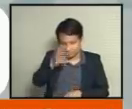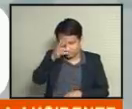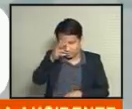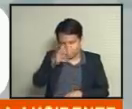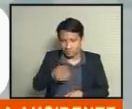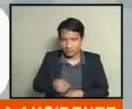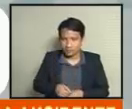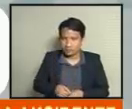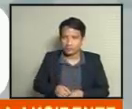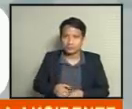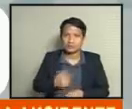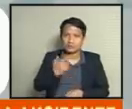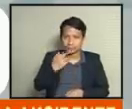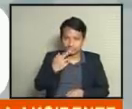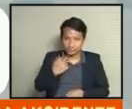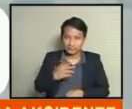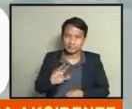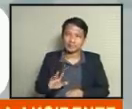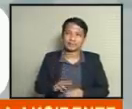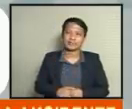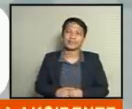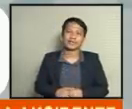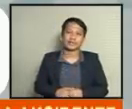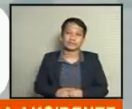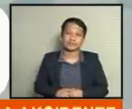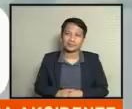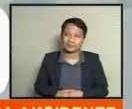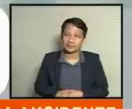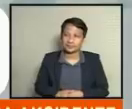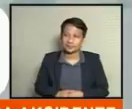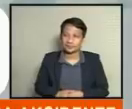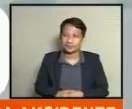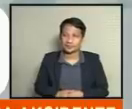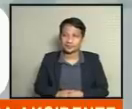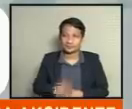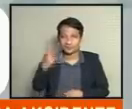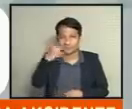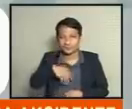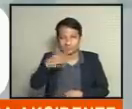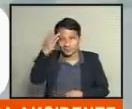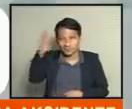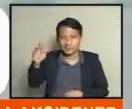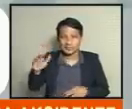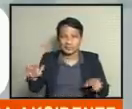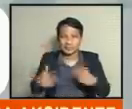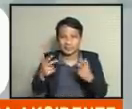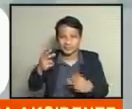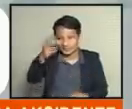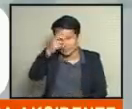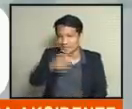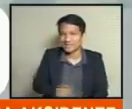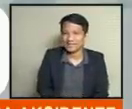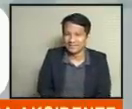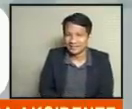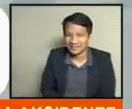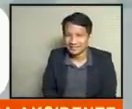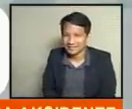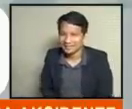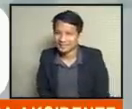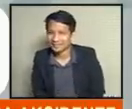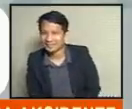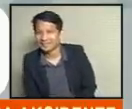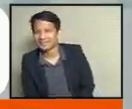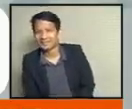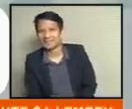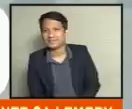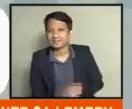ko lang po yung kulay. Oo. Ano bang pinakamagaling na manok? Hindi ko po alam, idol. Tinitesting ng kita,